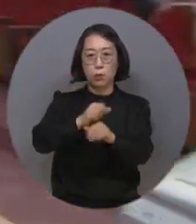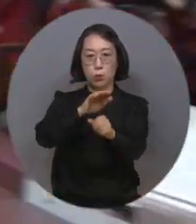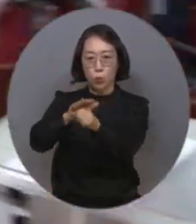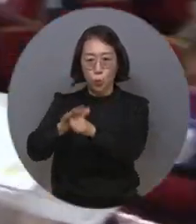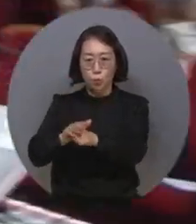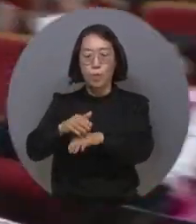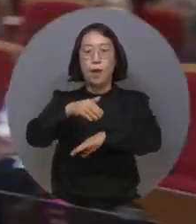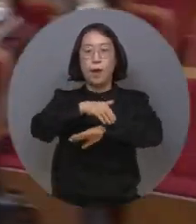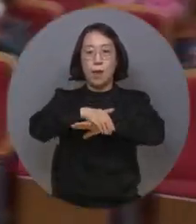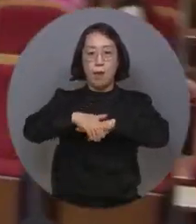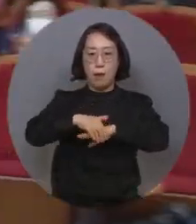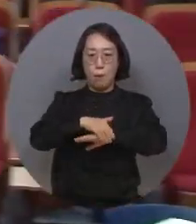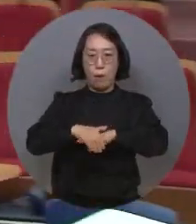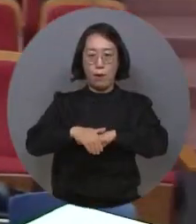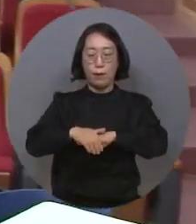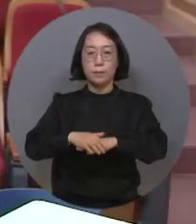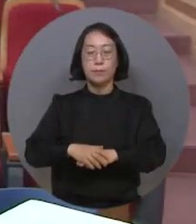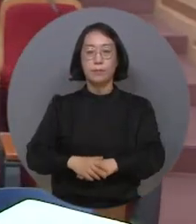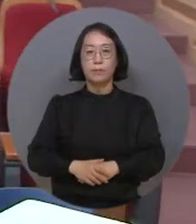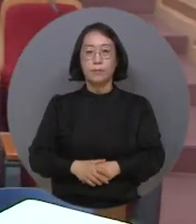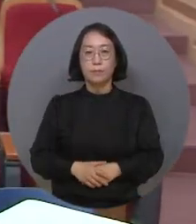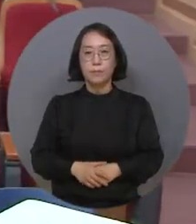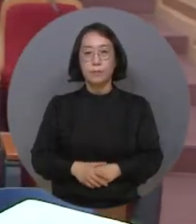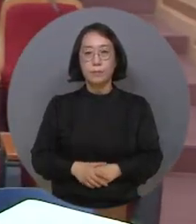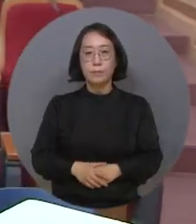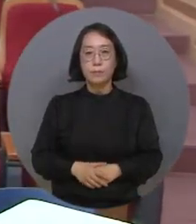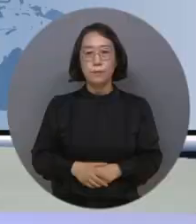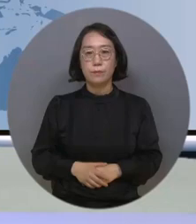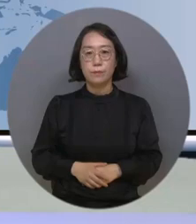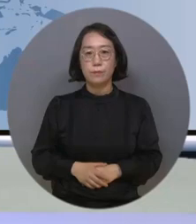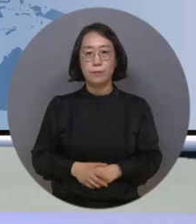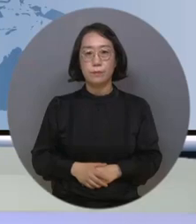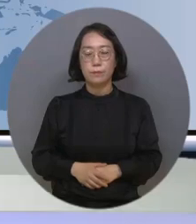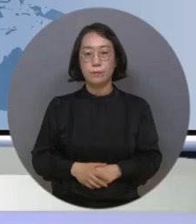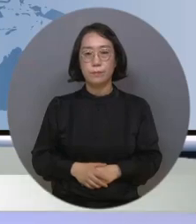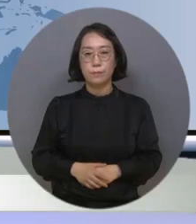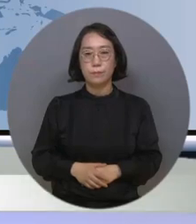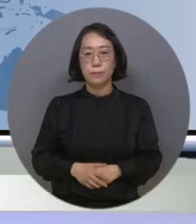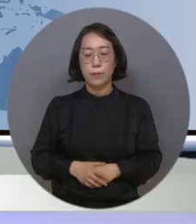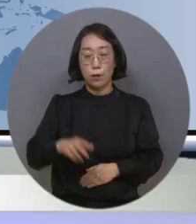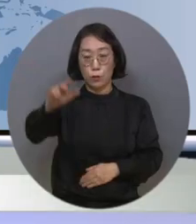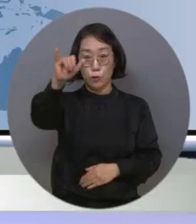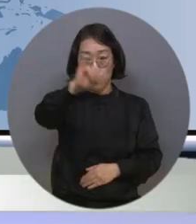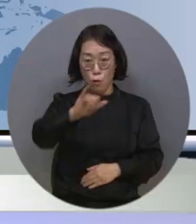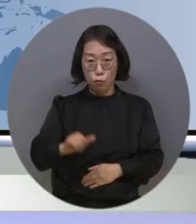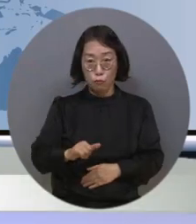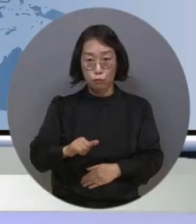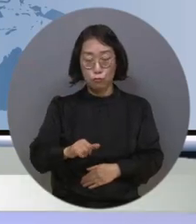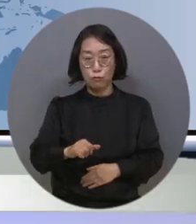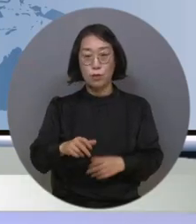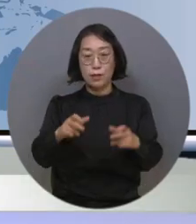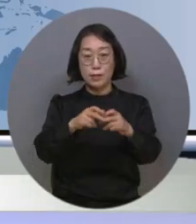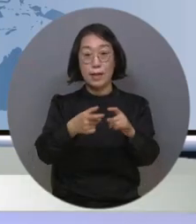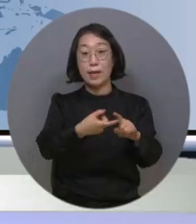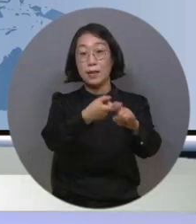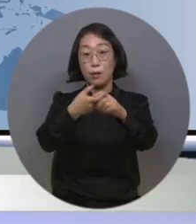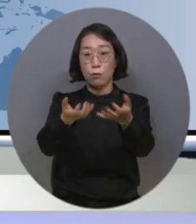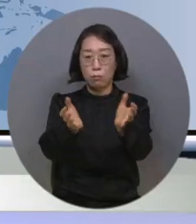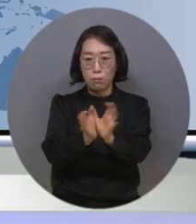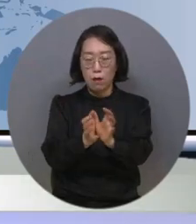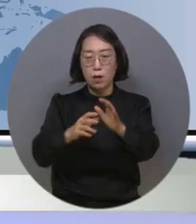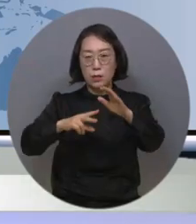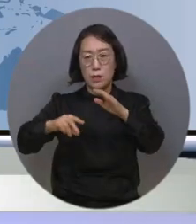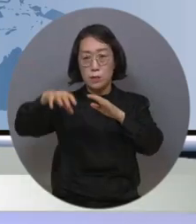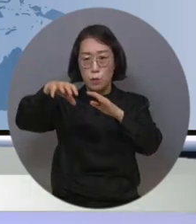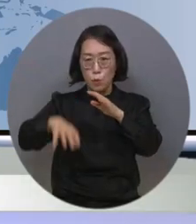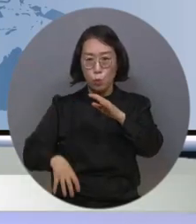예정입니다. 복지TV 뉴스 홍경영입니다. 전국 장애인 차별 철폐 연대의 지하철 선전전을